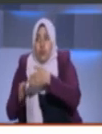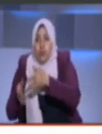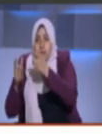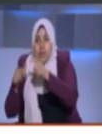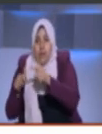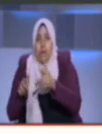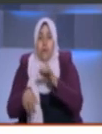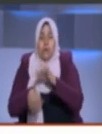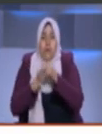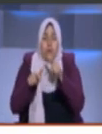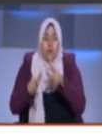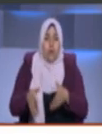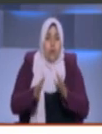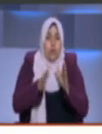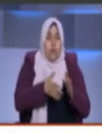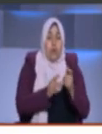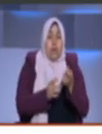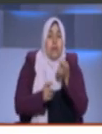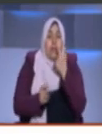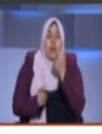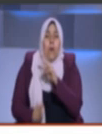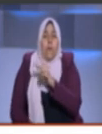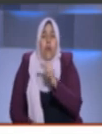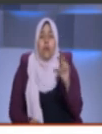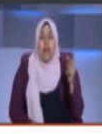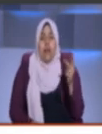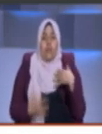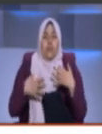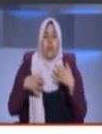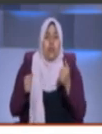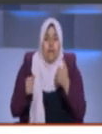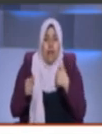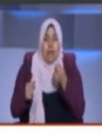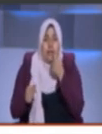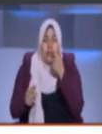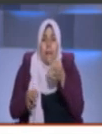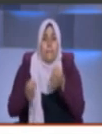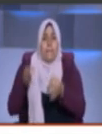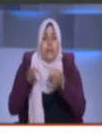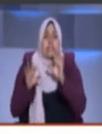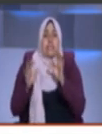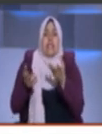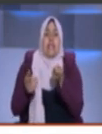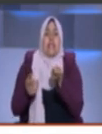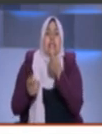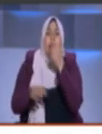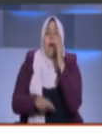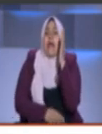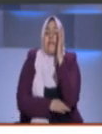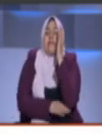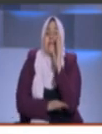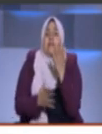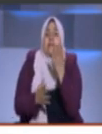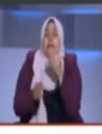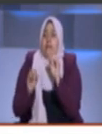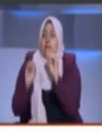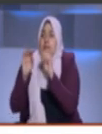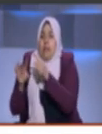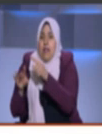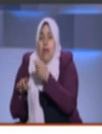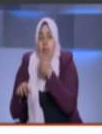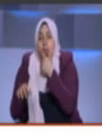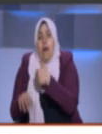من مريض لآخر، فلهذا أسأل ما هو المعيار، على أي أساس يتم إعطاء هذا الدواء وليس ذاك الدواء للمريض؟